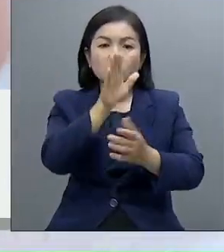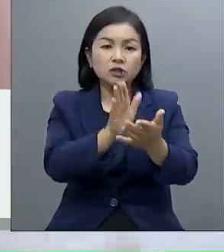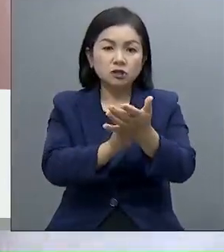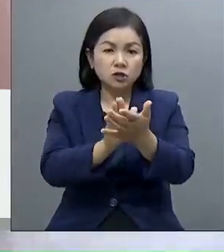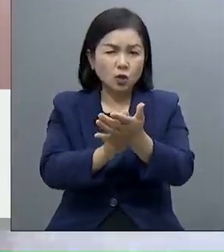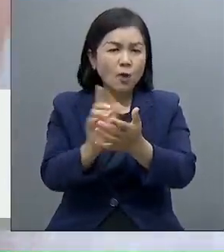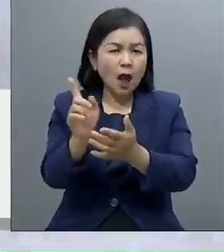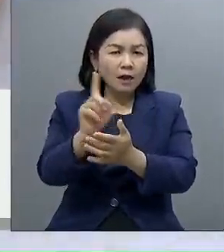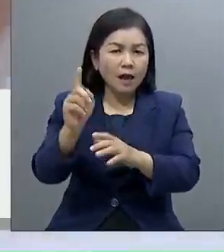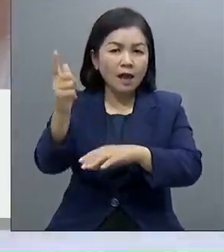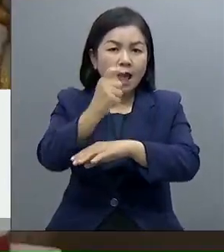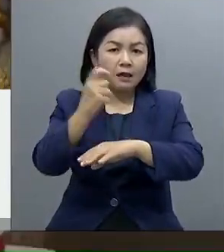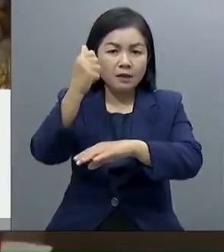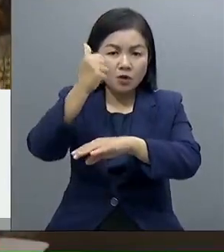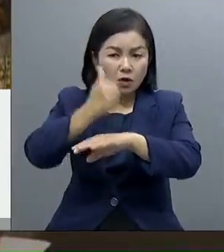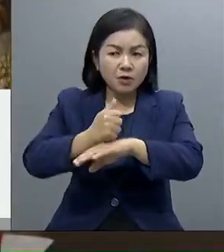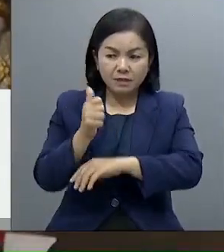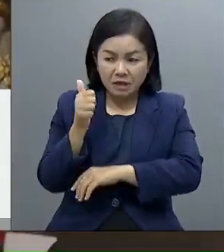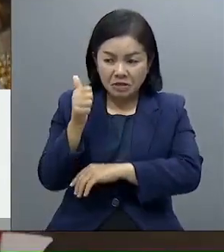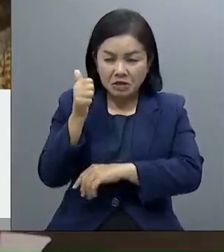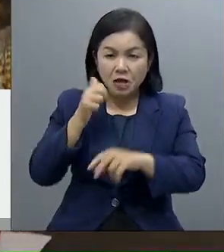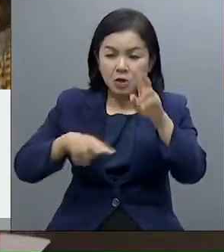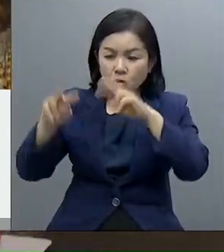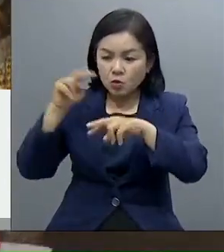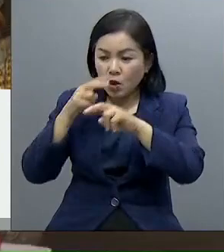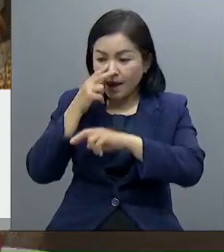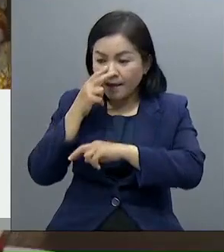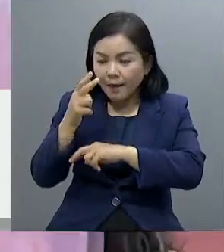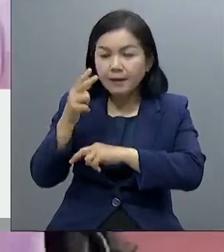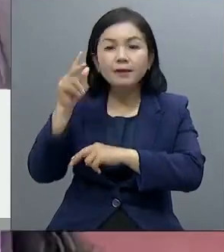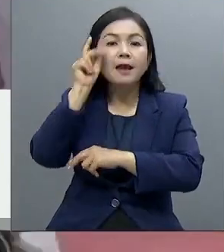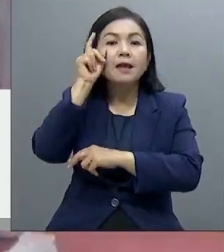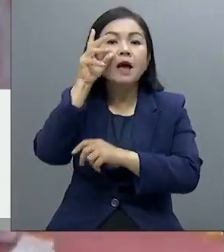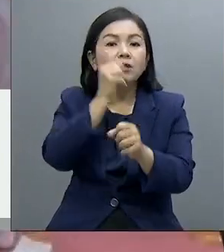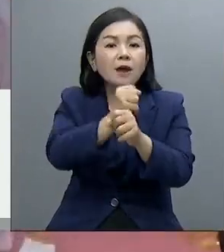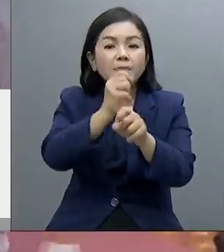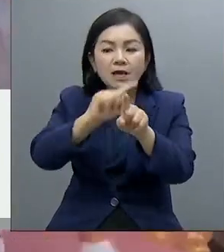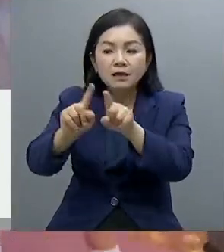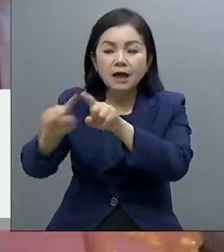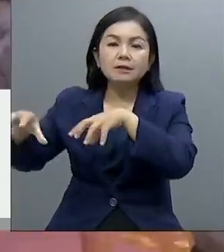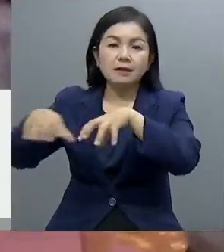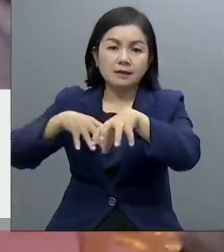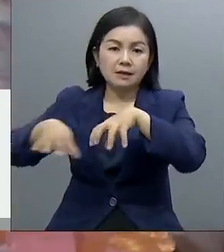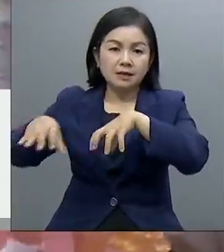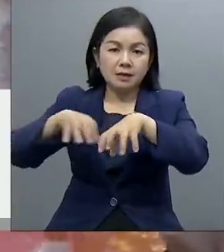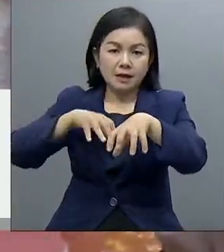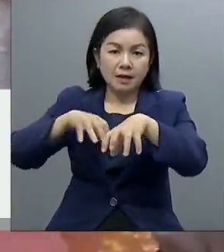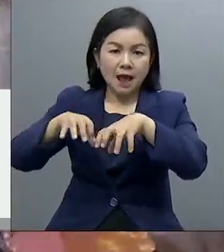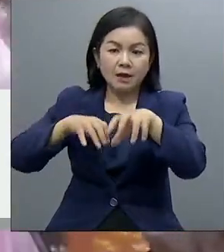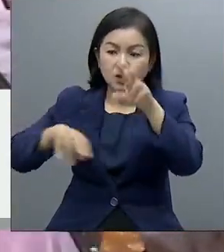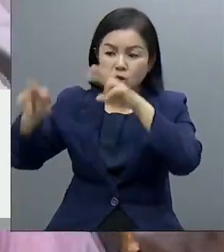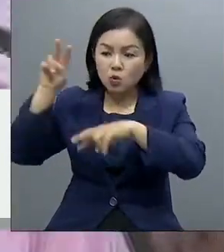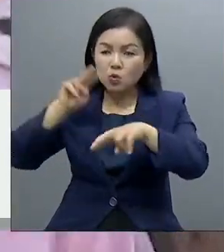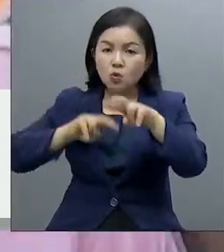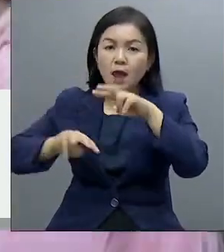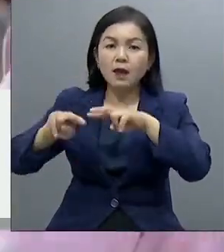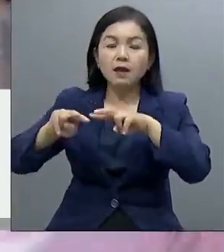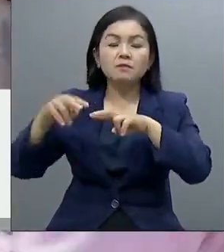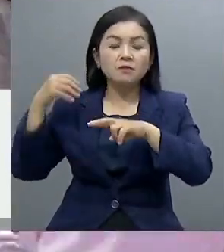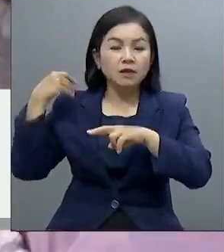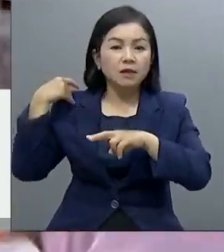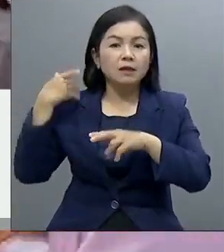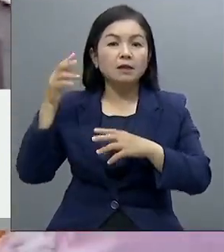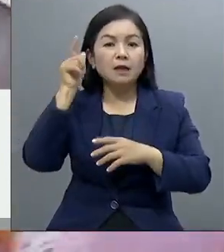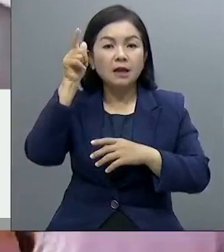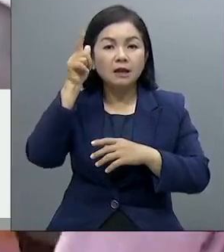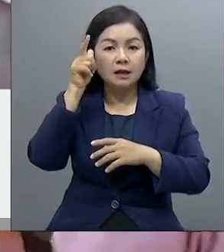ะว่าอธิบดีดีนะดูในข่าวอยู่ตลอดถึงการปฏิบัติหน้าที่บริหารจัดงานในอุทยานนะคะนายทักษิณยังได้ทักทาย